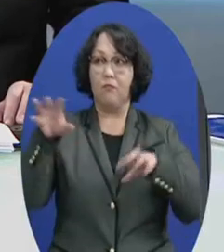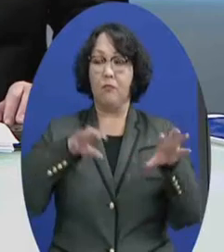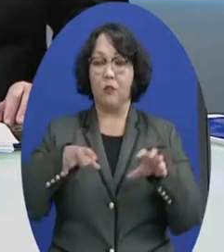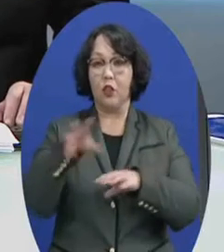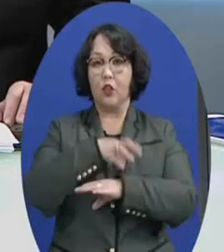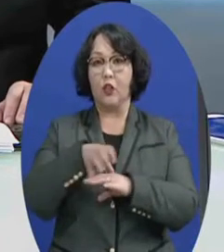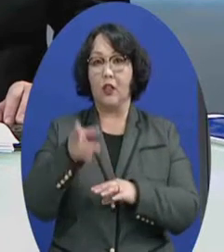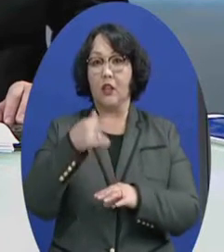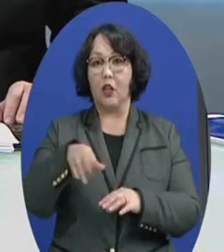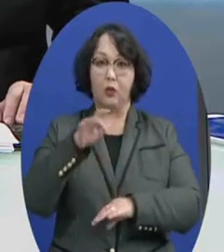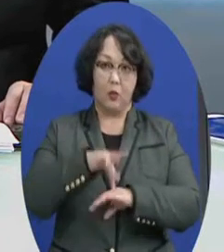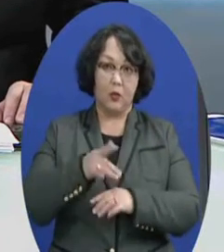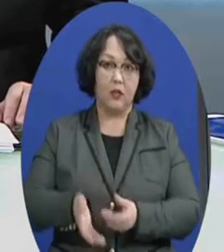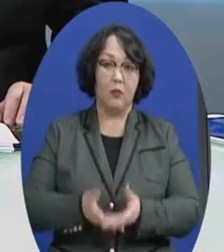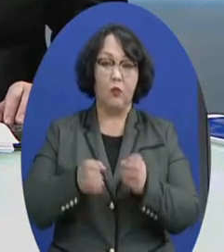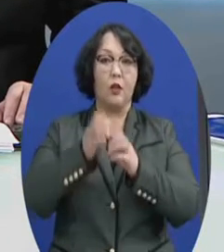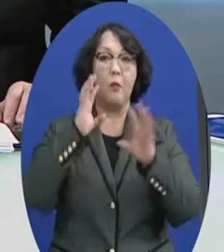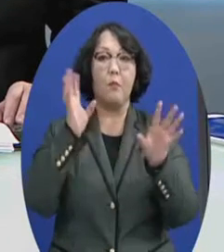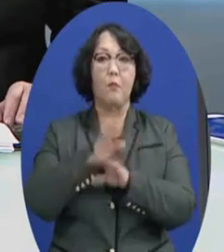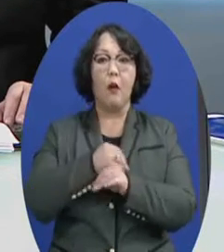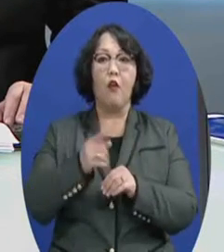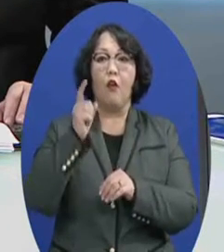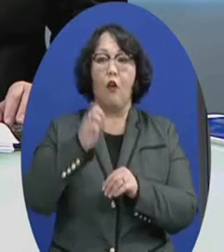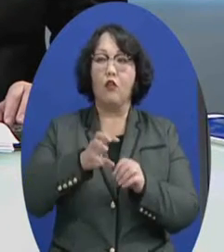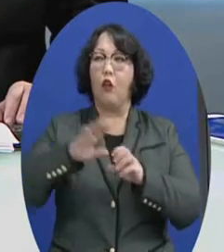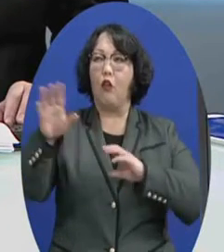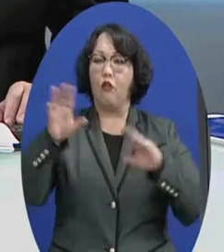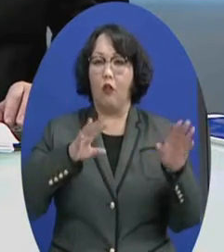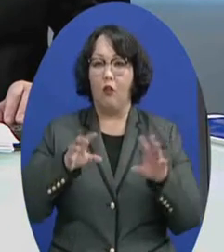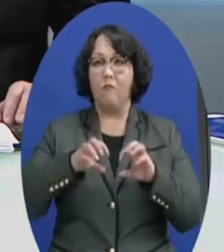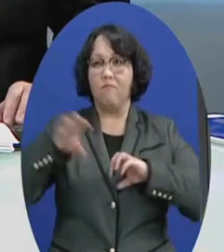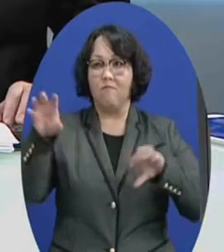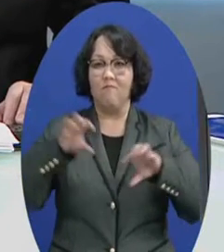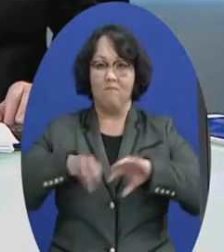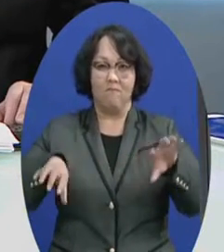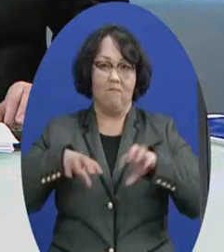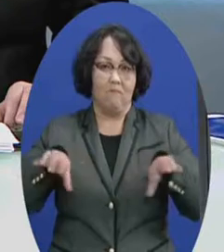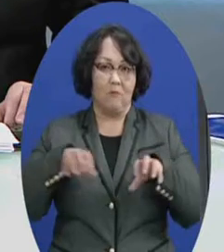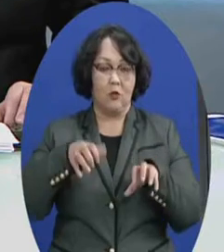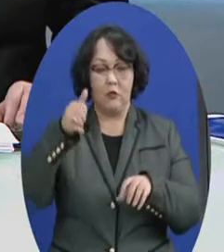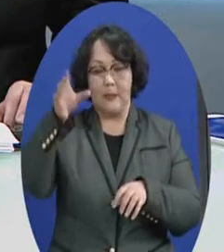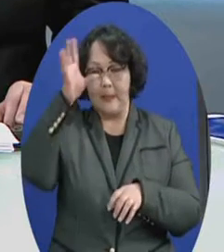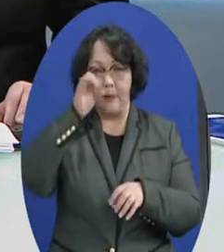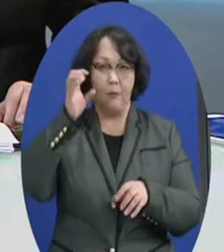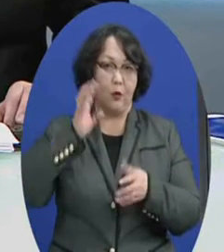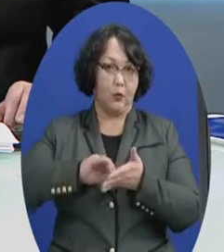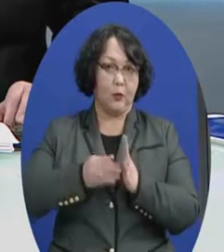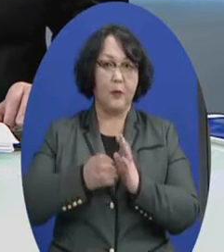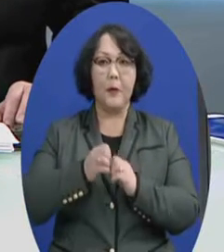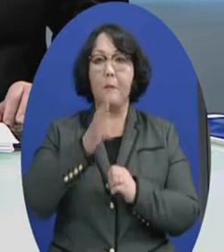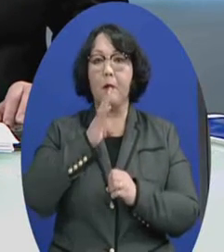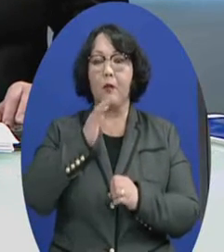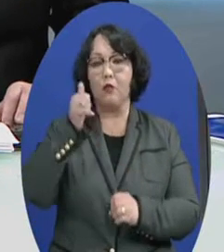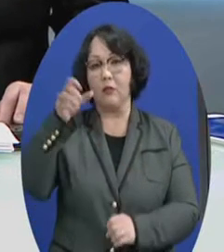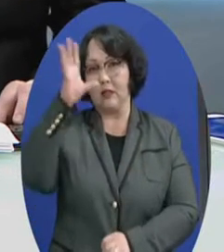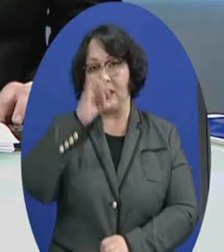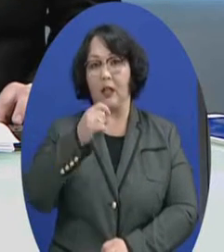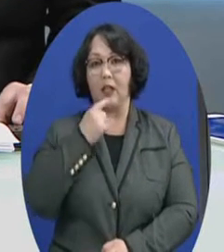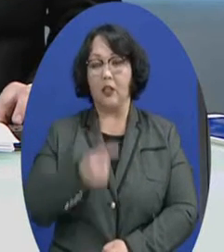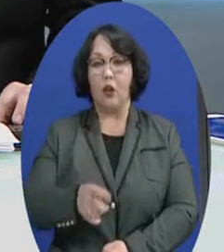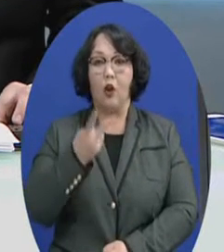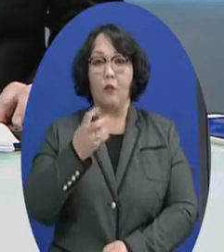хямбруулалтын дэд төвүүдийг дэмжиж бүтээн байгуулалтыг хотын зах руу шилжүүлэхийг бодлогоор дэмжинэ гэж ерөнхий сайд Баянзүрх дүүрэгт ажиллах үеэрээ онцлсан